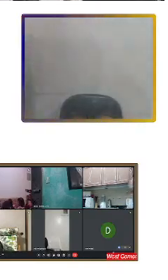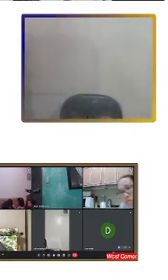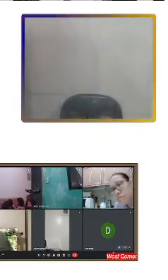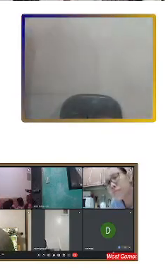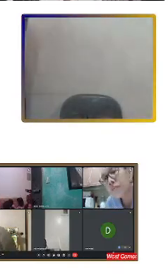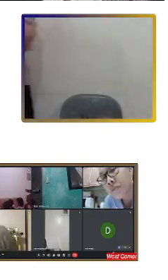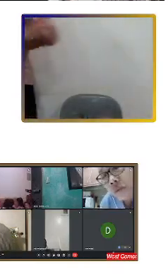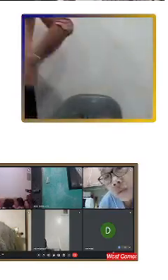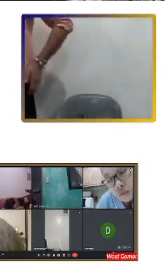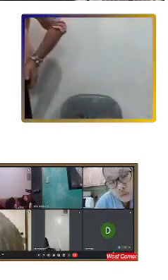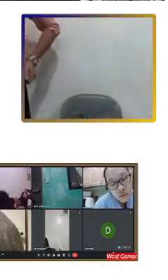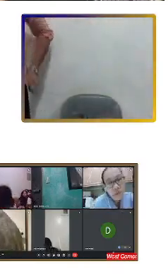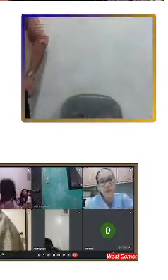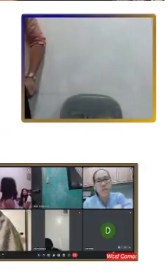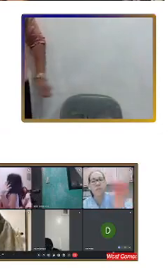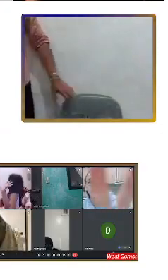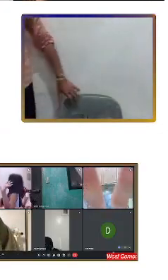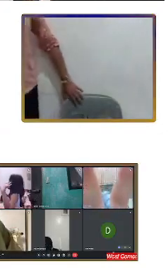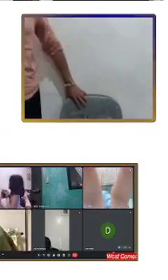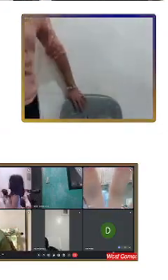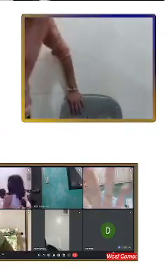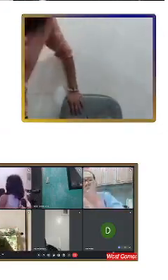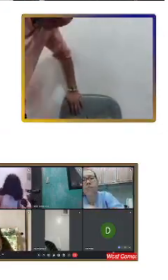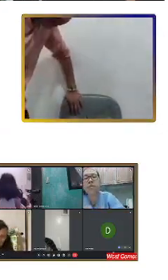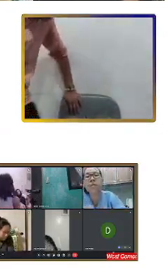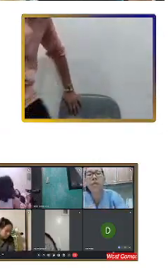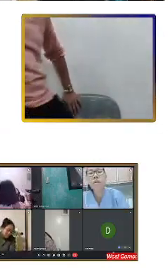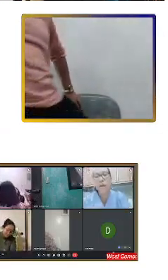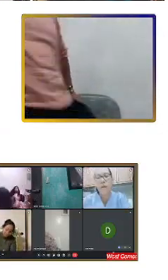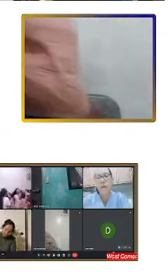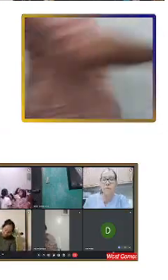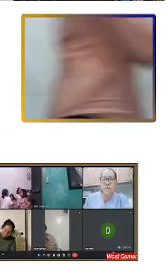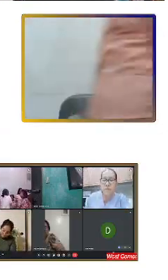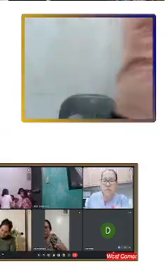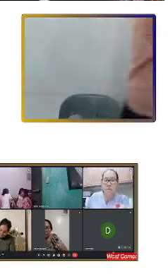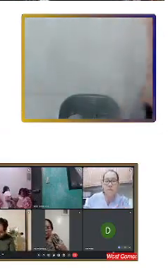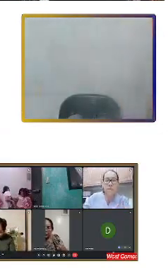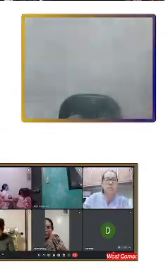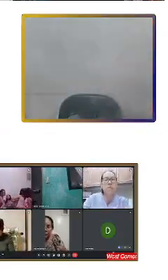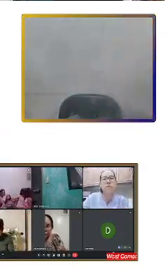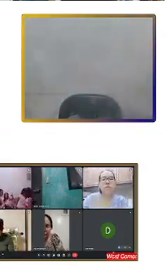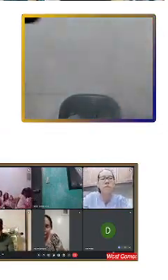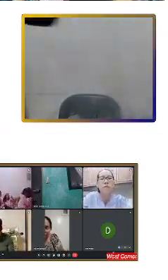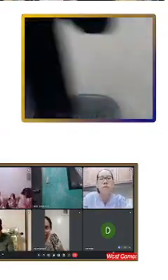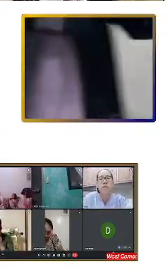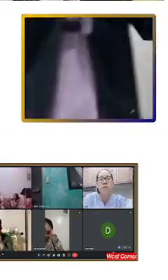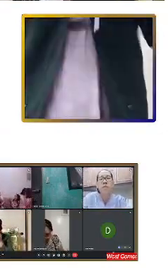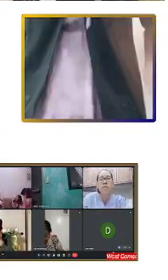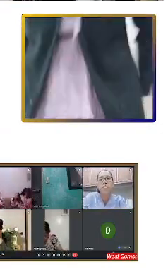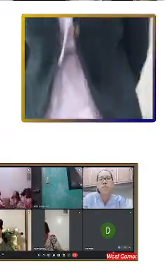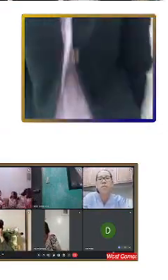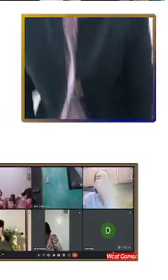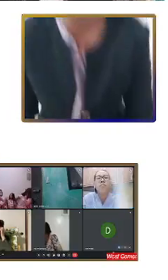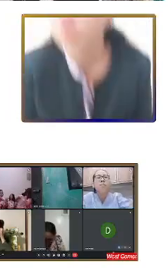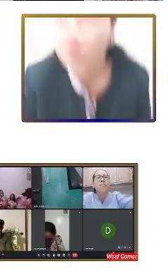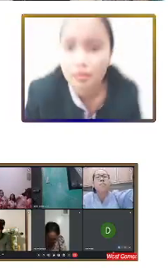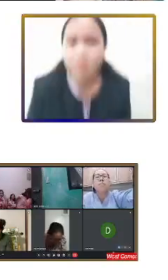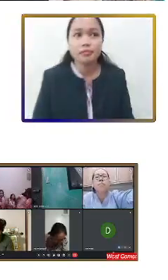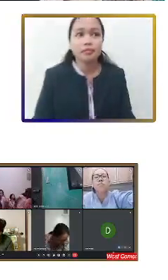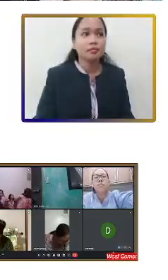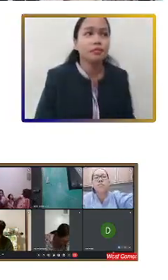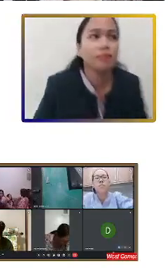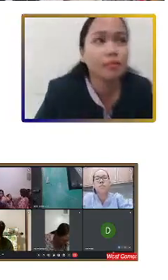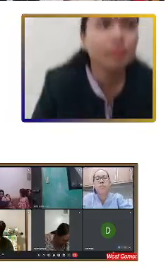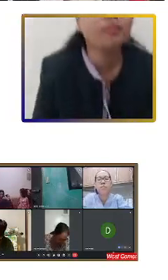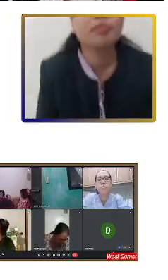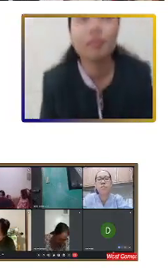Amen. Amen, amen. All right. Tayo po ay makakabalik na sa ating mga upuan. And as we go back to our seats, ay nais na